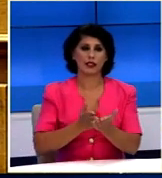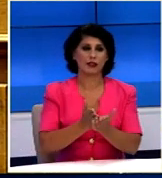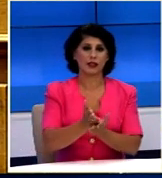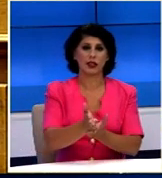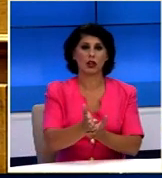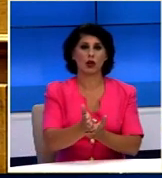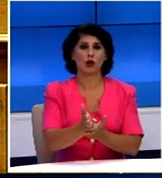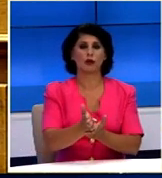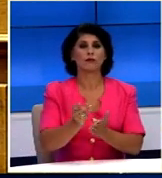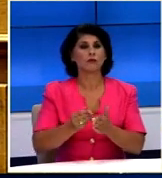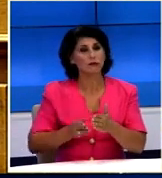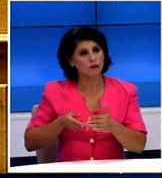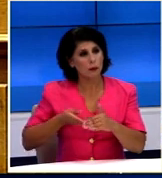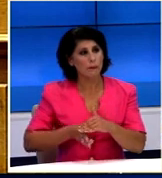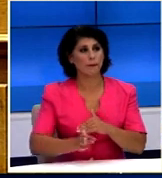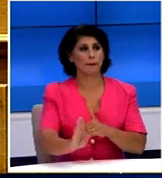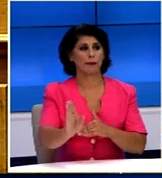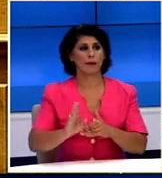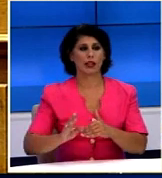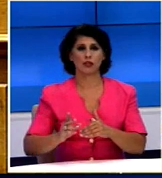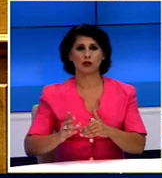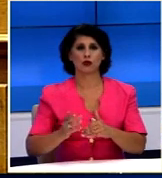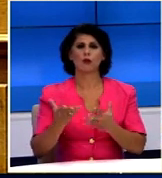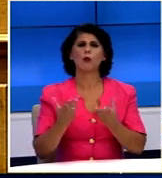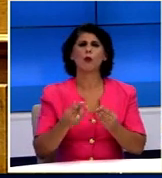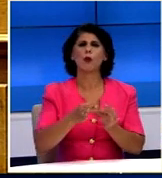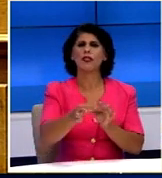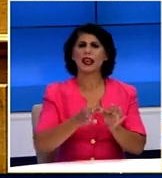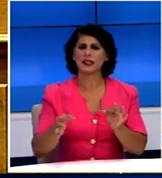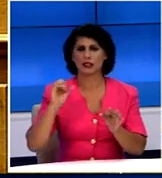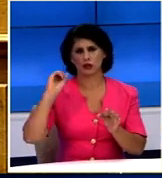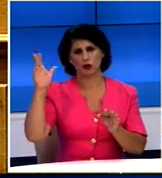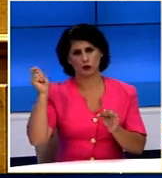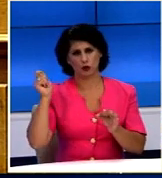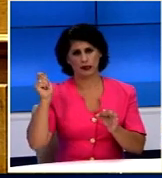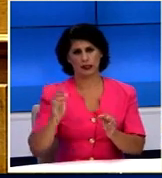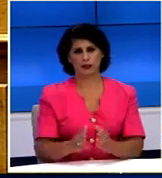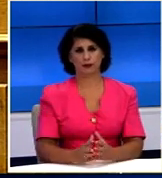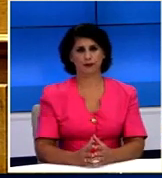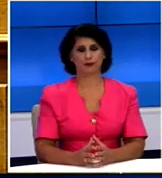μέσω μιας ενεργητικής και πολυδιάστατης εξωτερικής πολιτικής.